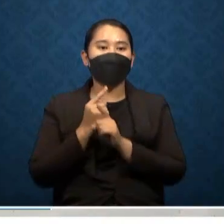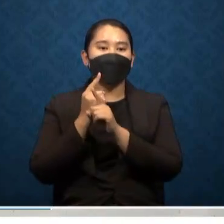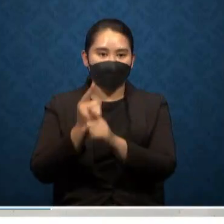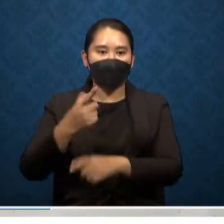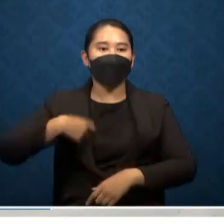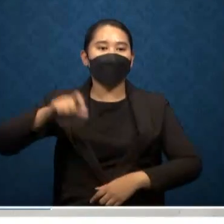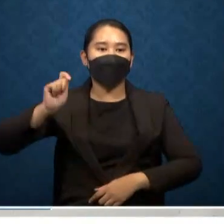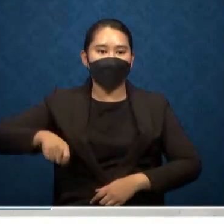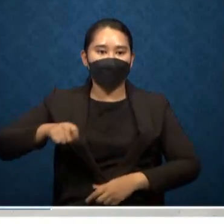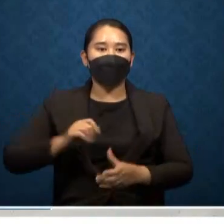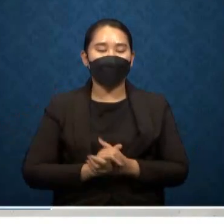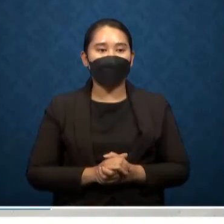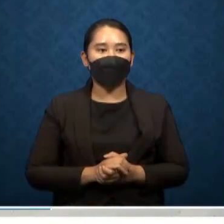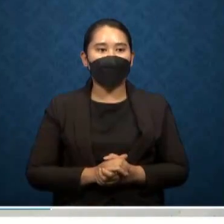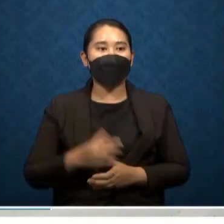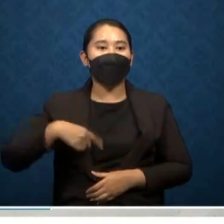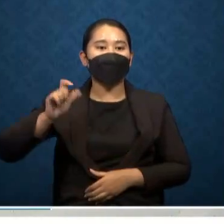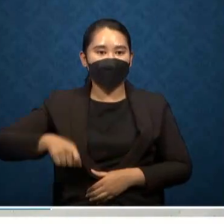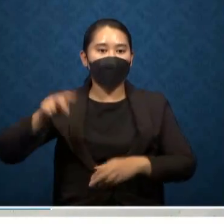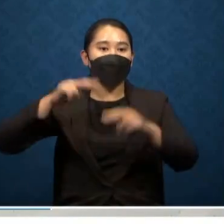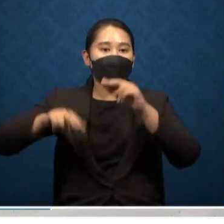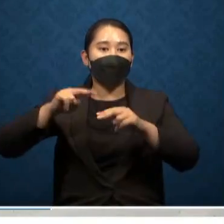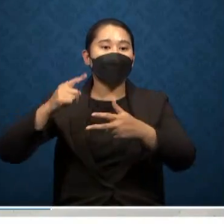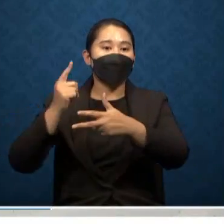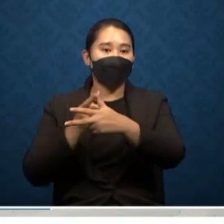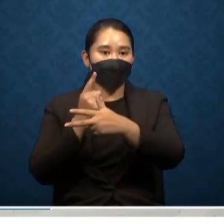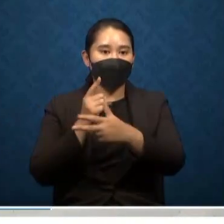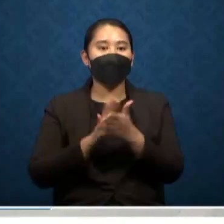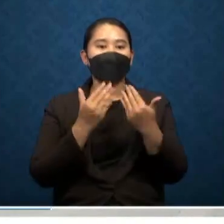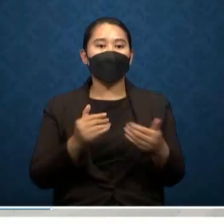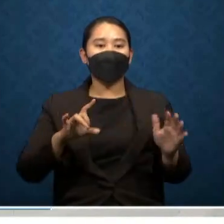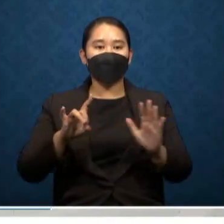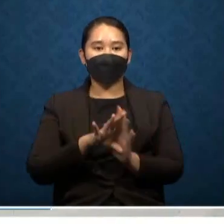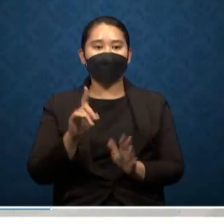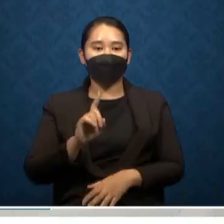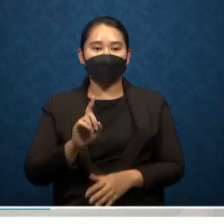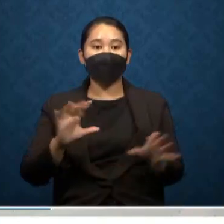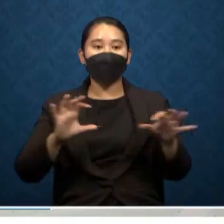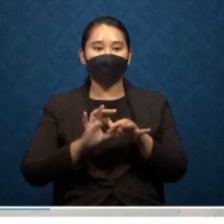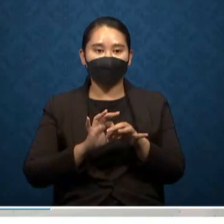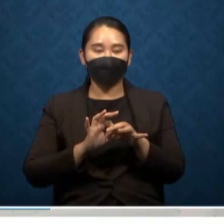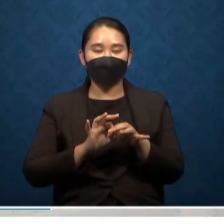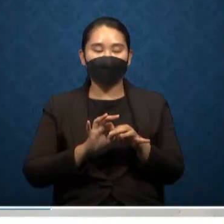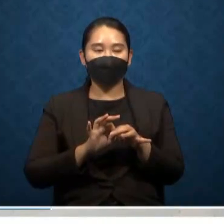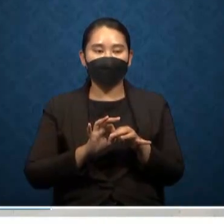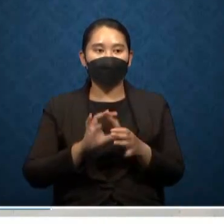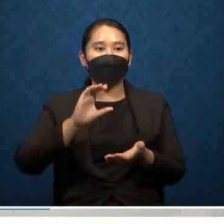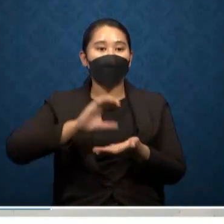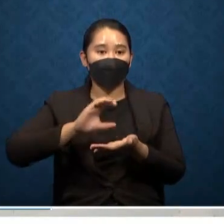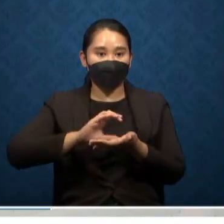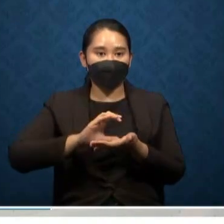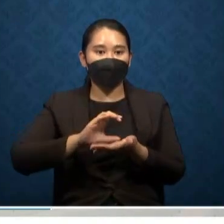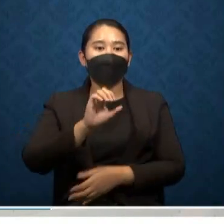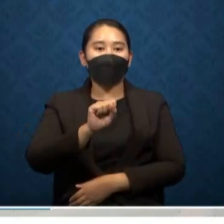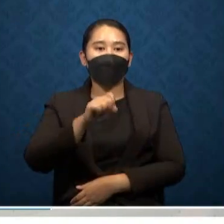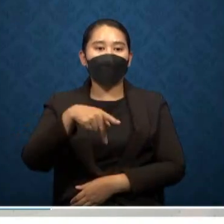พิพากษาของศาลปกครองสูงสุดนะครับส่วนประเด็นสุดท้ายนั้นก็เป็นประเด็นเกี่ยวกับเรื่องของกองทุนหลักประกันสุ